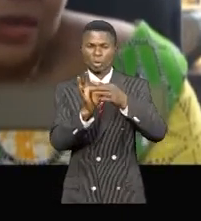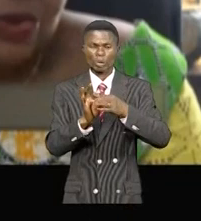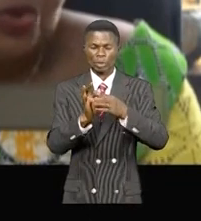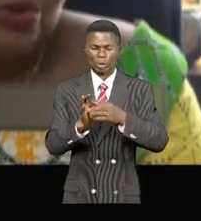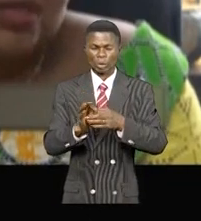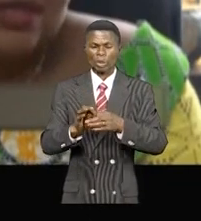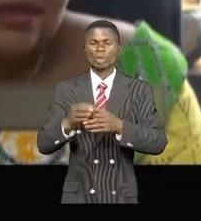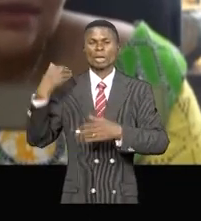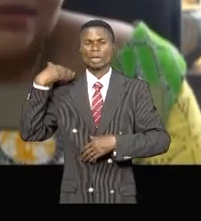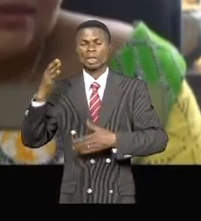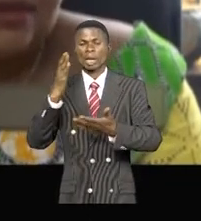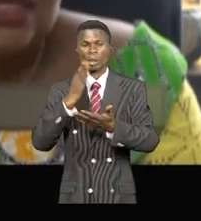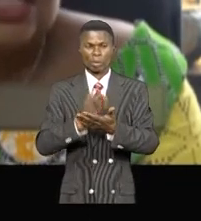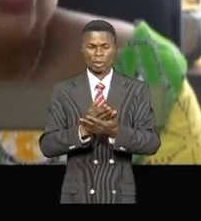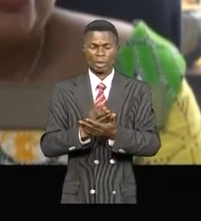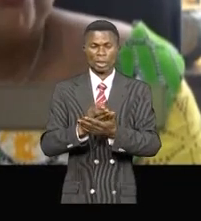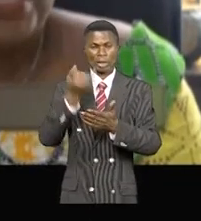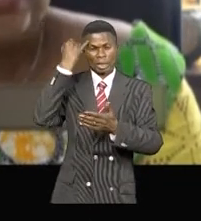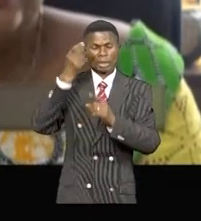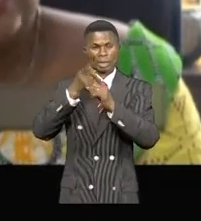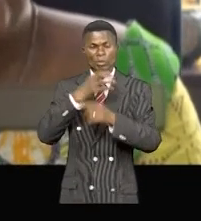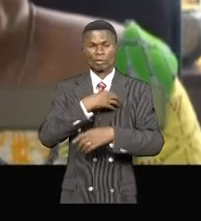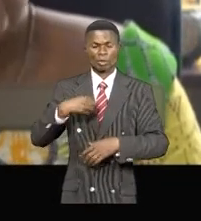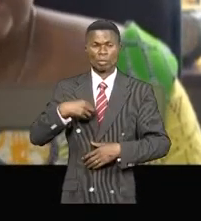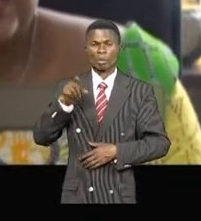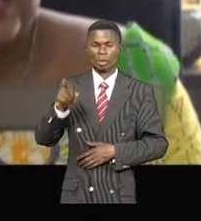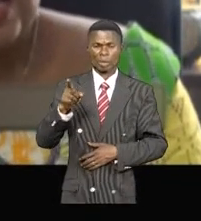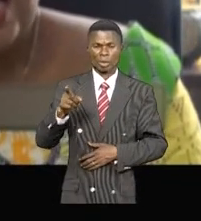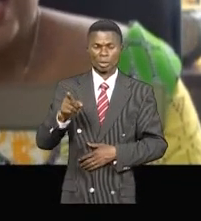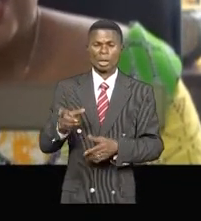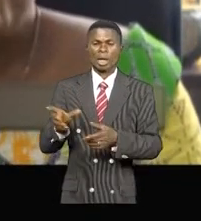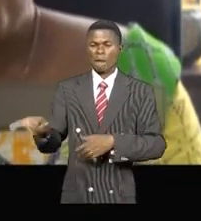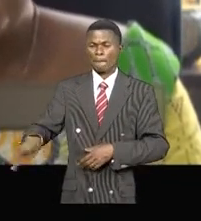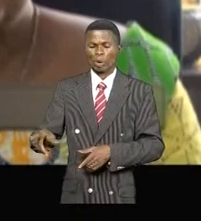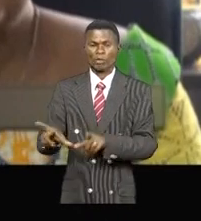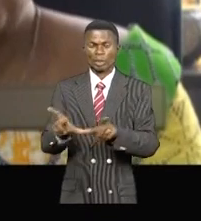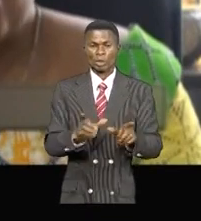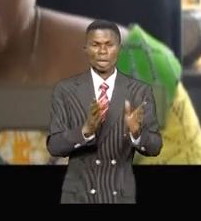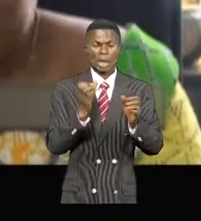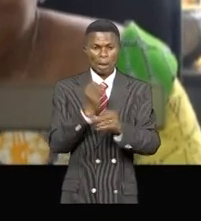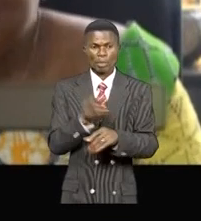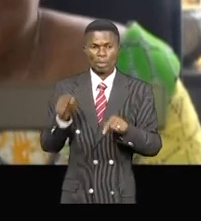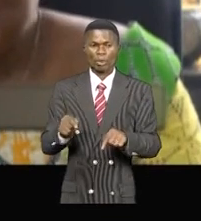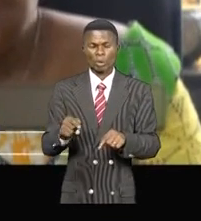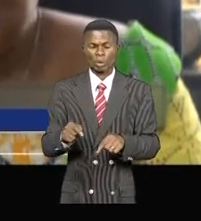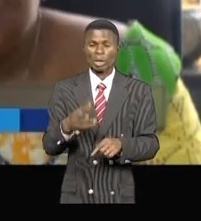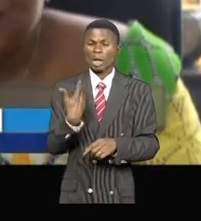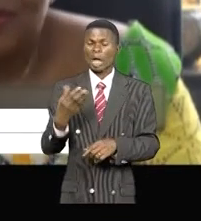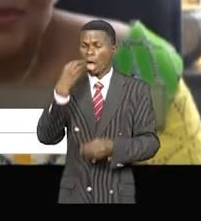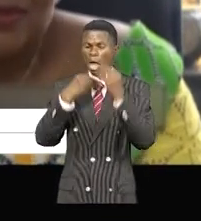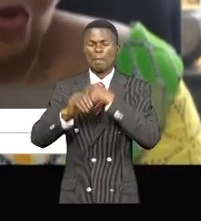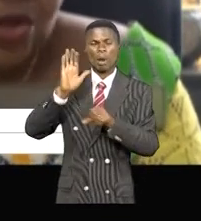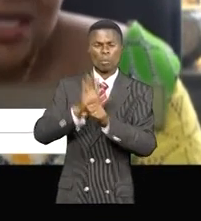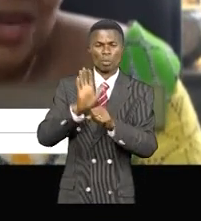public-privé initiée par Madame Mouéléchi, le Lualaba dispose à présent ses propres stocks